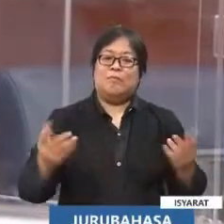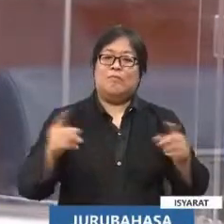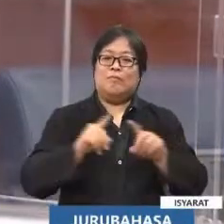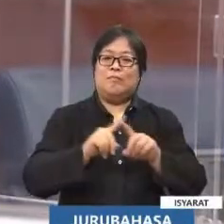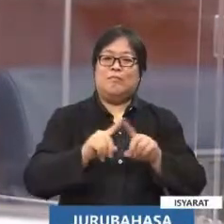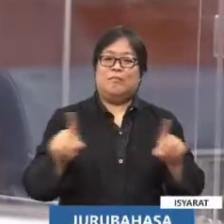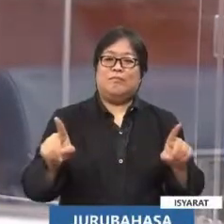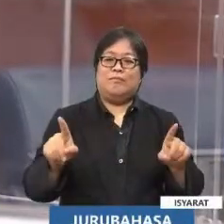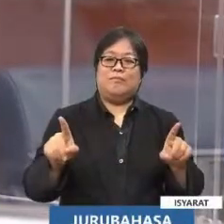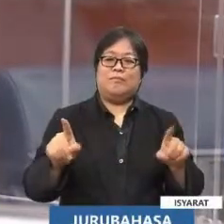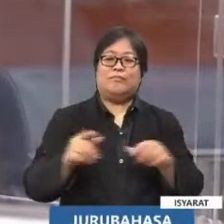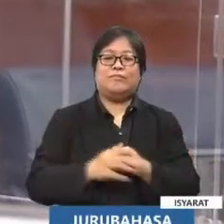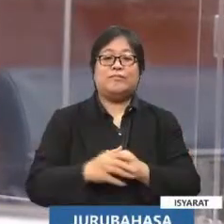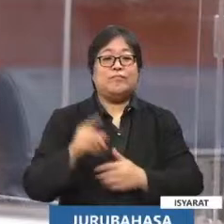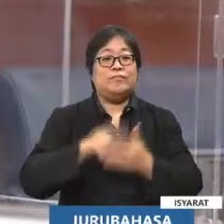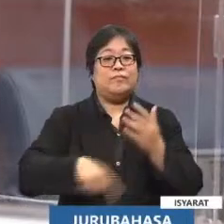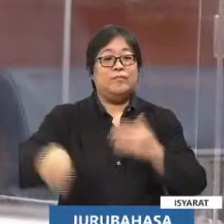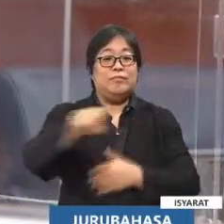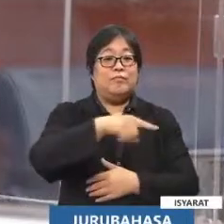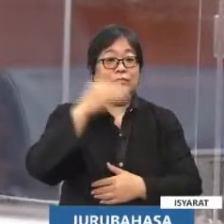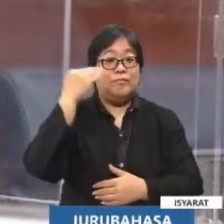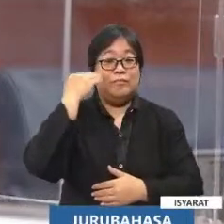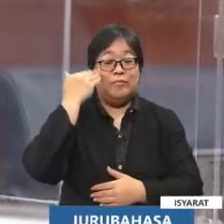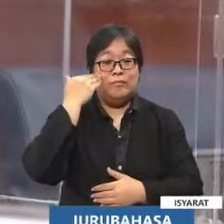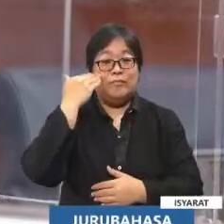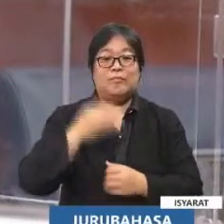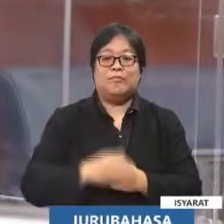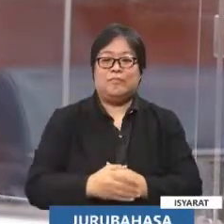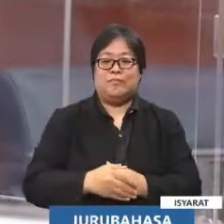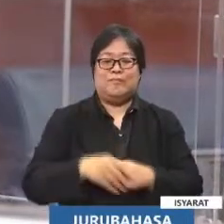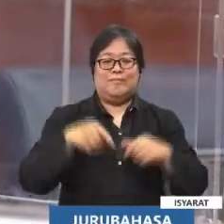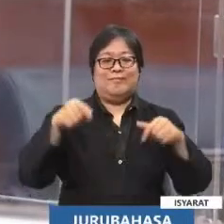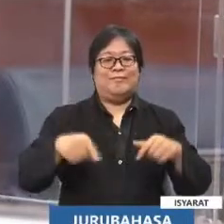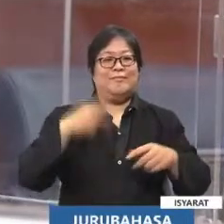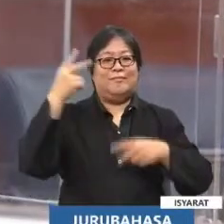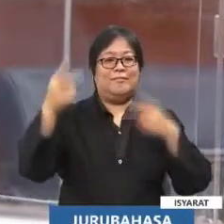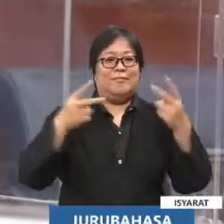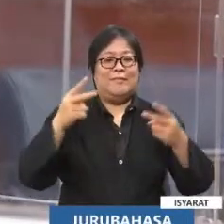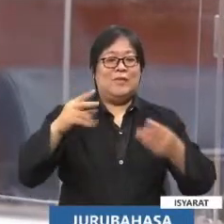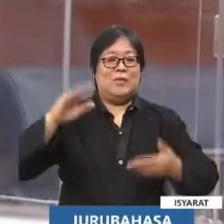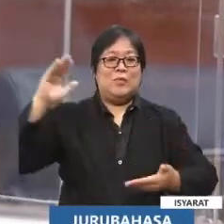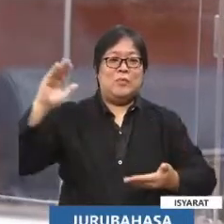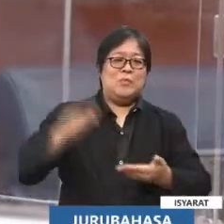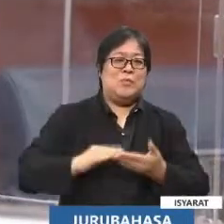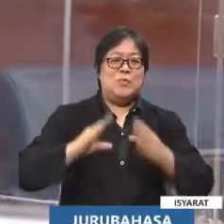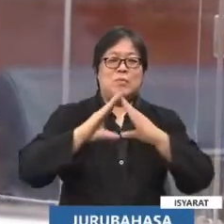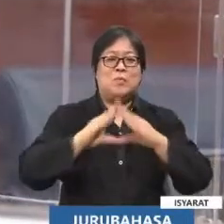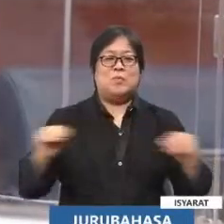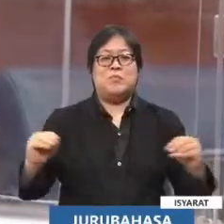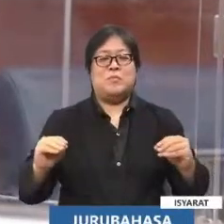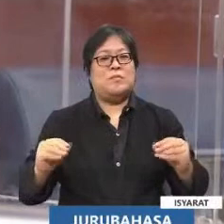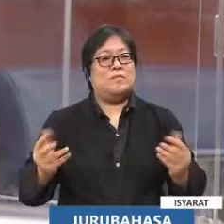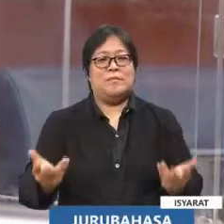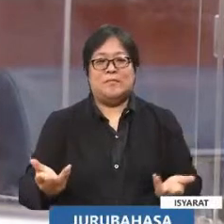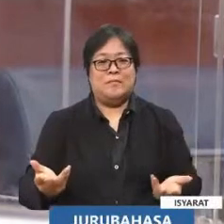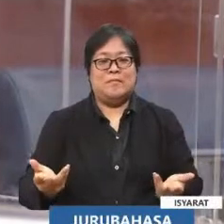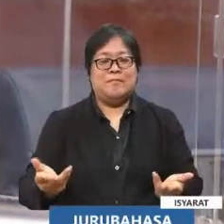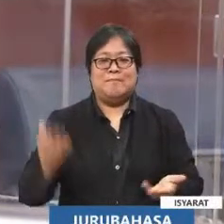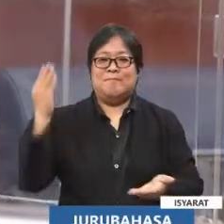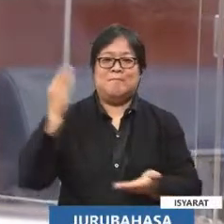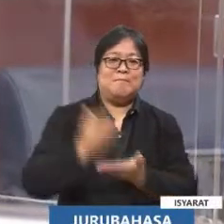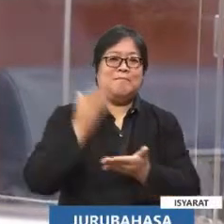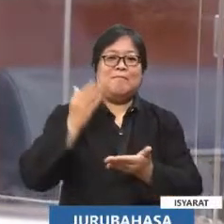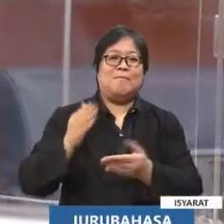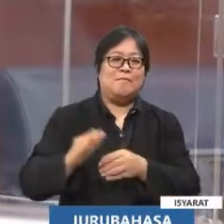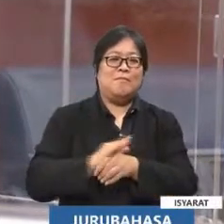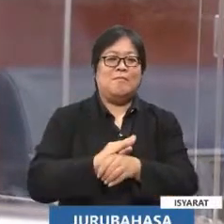Namun sebagaimana yang kita faham bahawa industri ini dilihat lumpuh secara keseluruhannya, dan